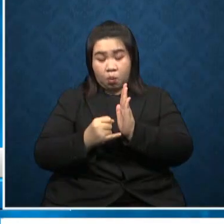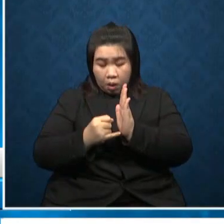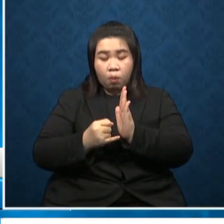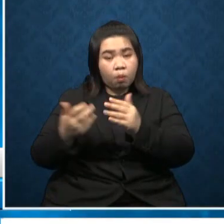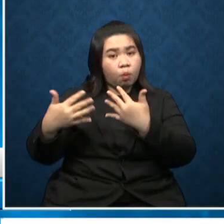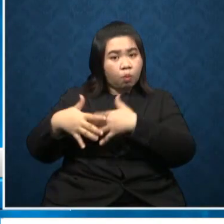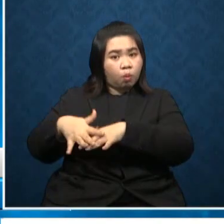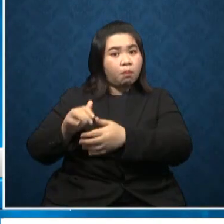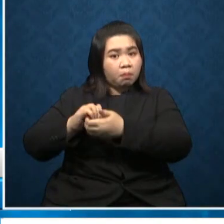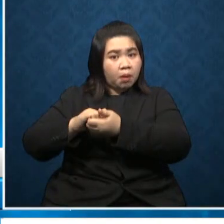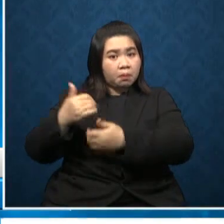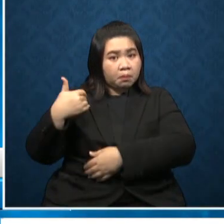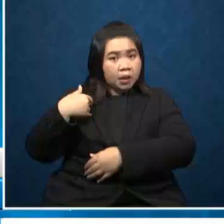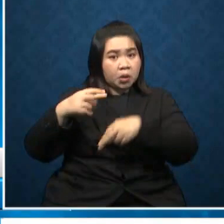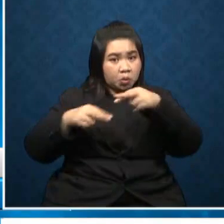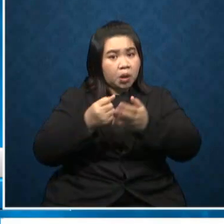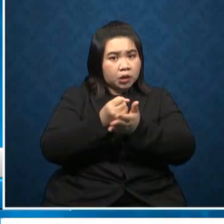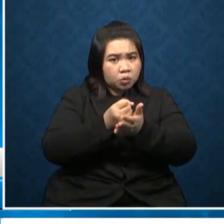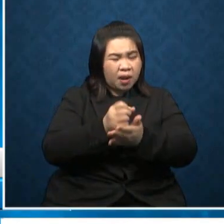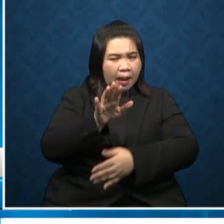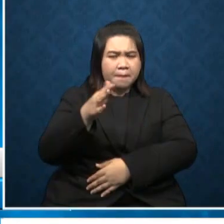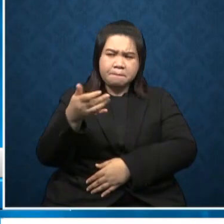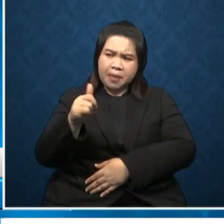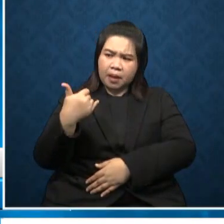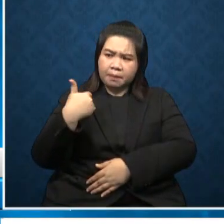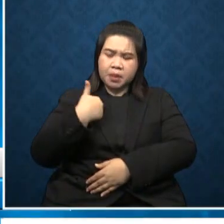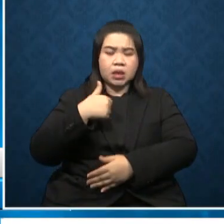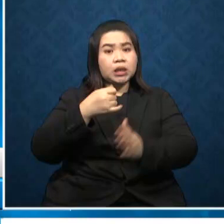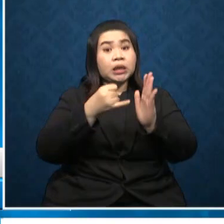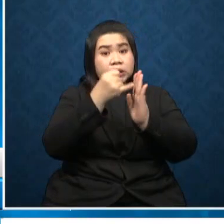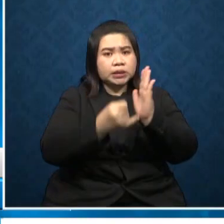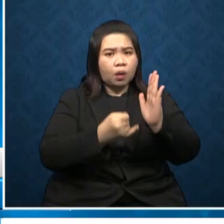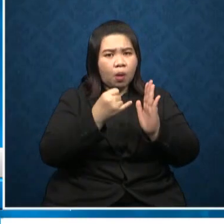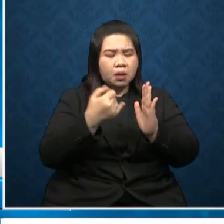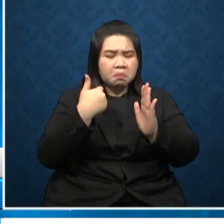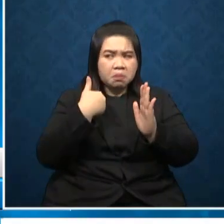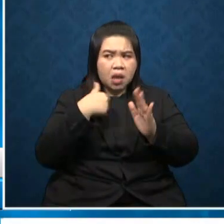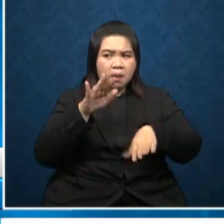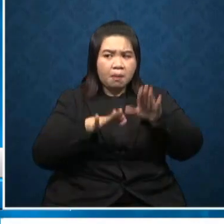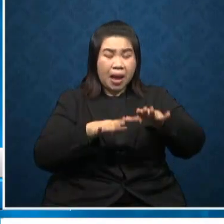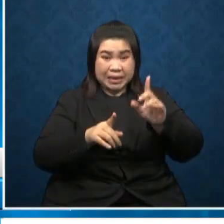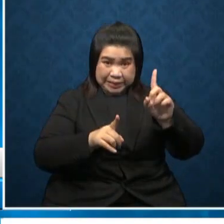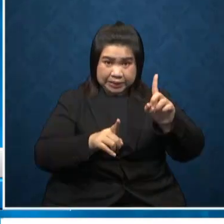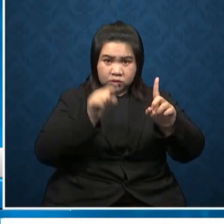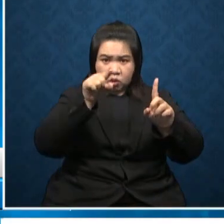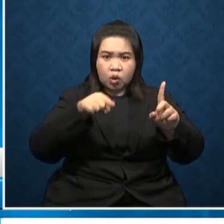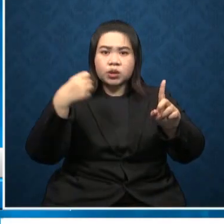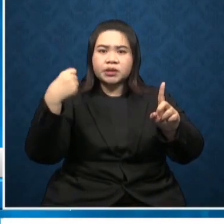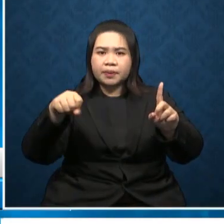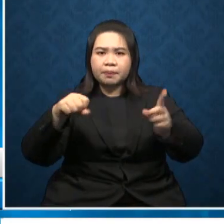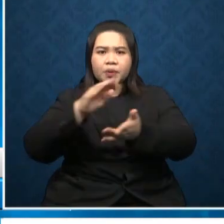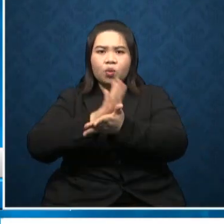แลขณะนี้โดยเฉลี่ยแล้วบางจังหวัดมีโรงเรียนเช่นนี้เนี่ยอยู่ประมาณ 10โรงนะ